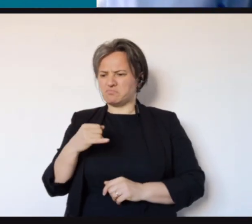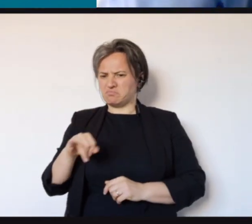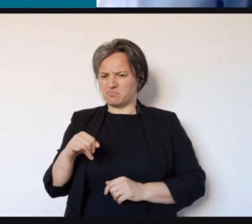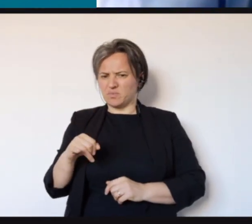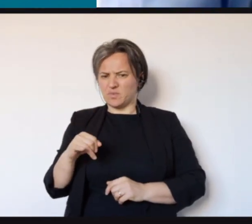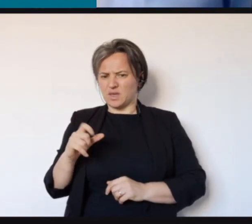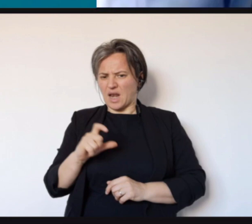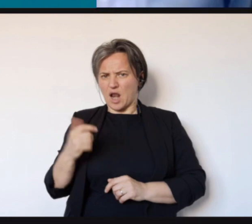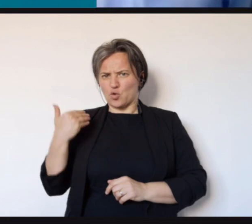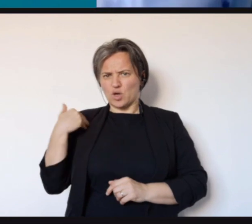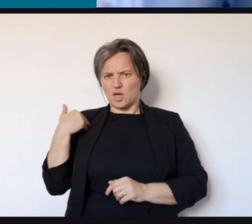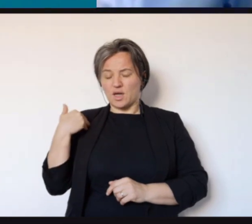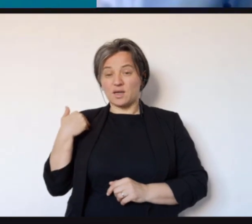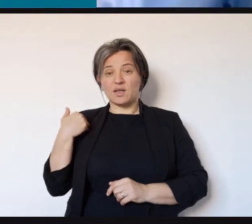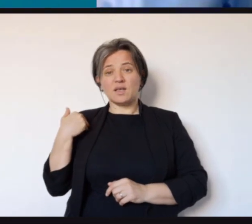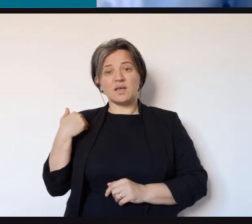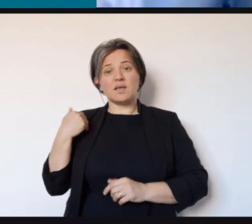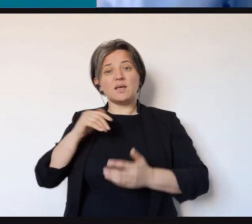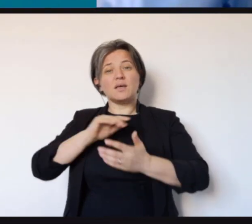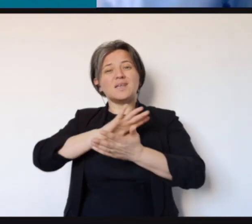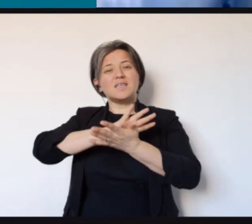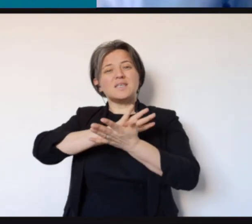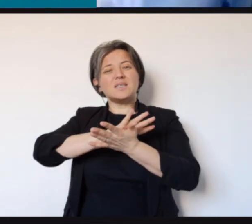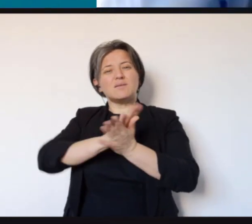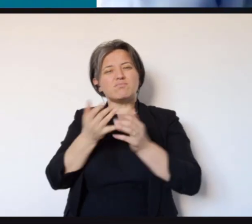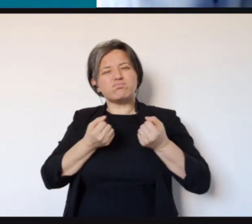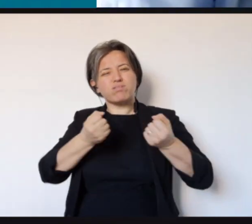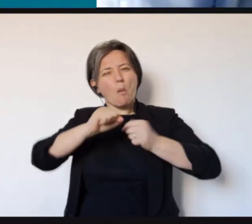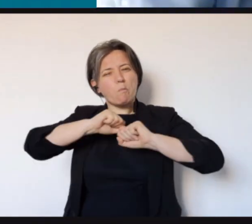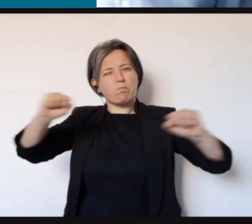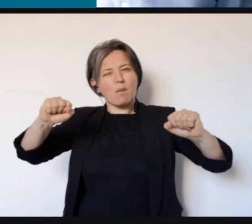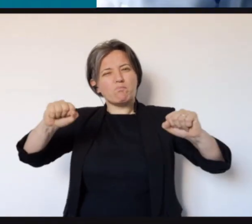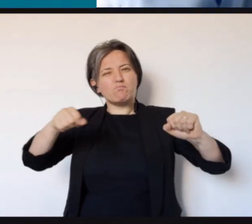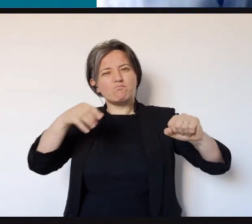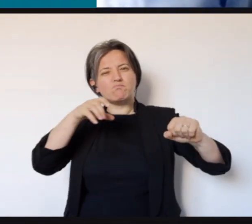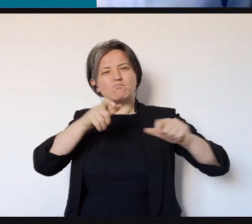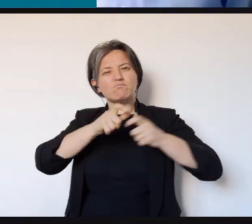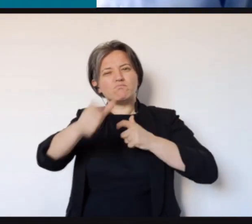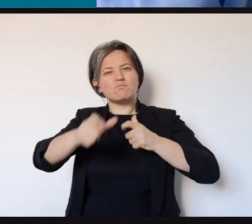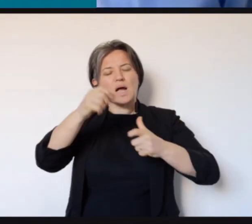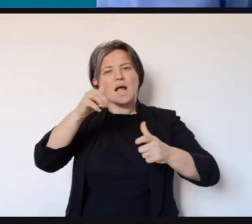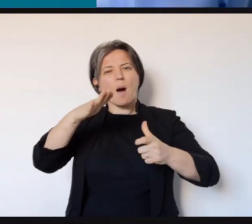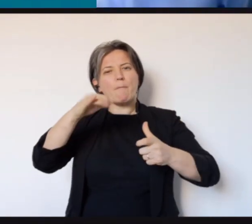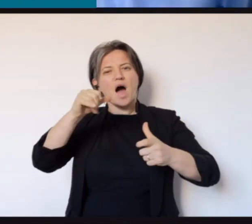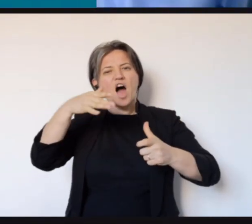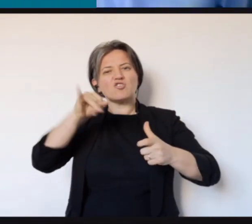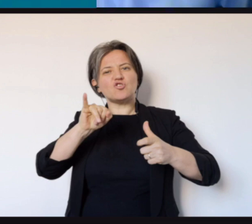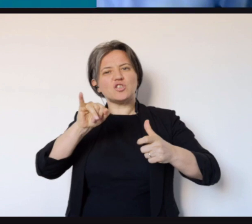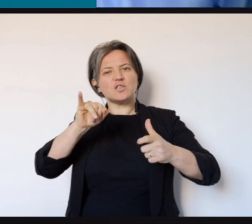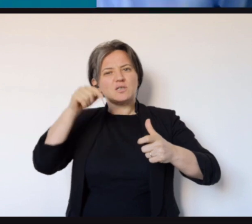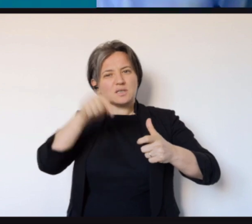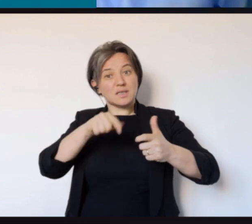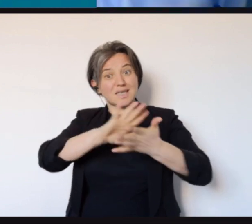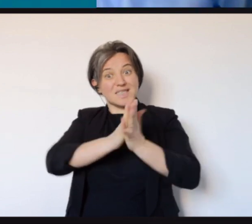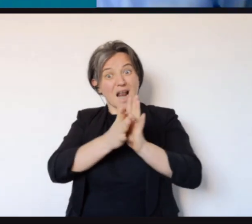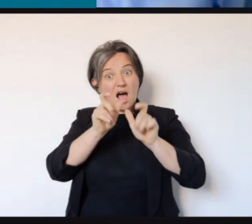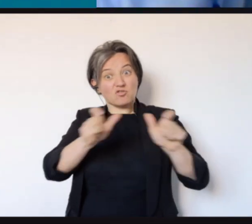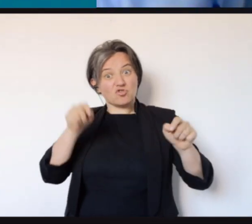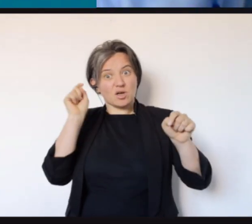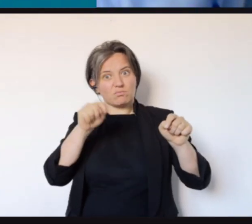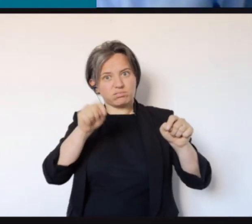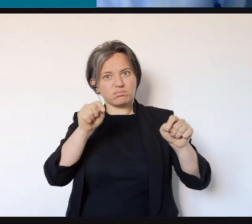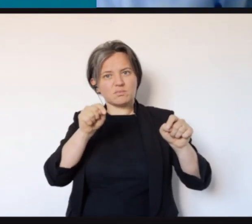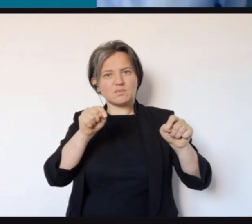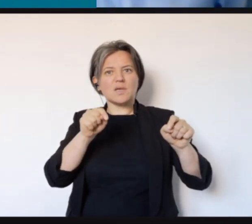l'altro ieri, la strage di Capaci nel 1992. Sono dei momenti